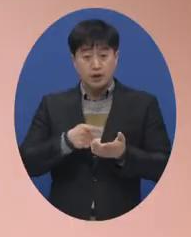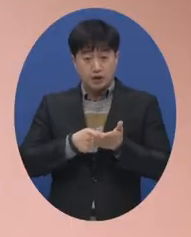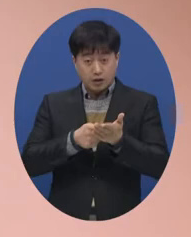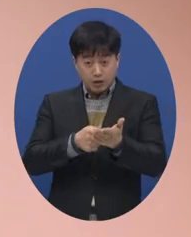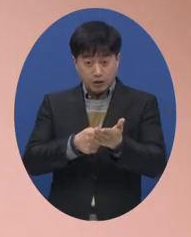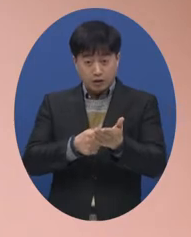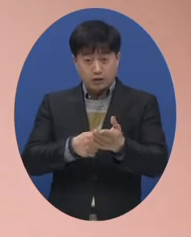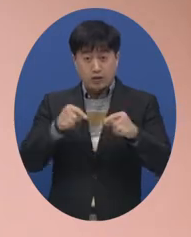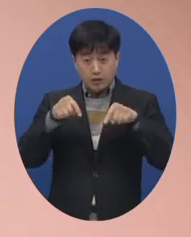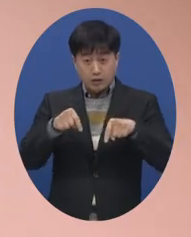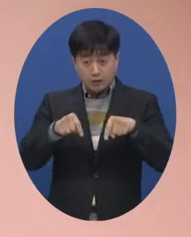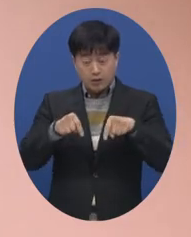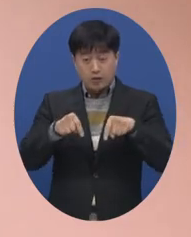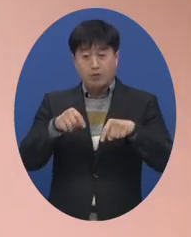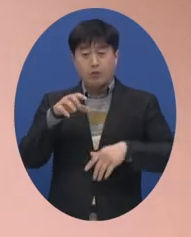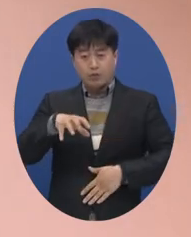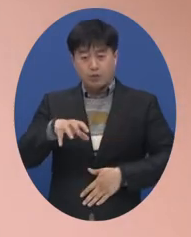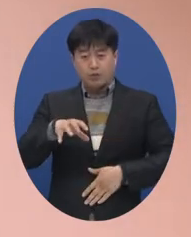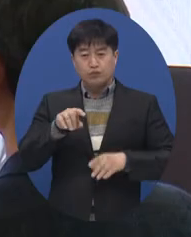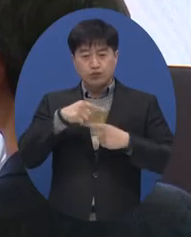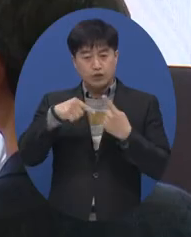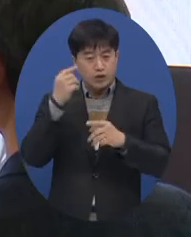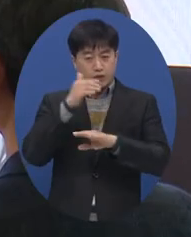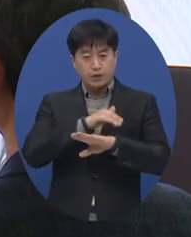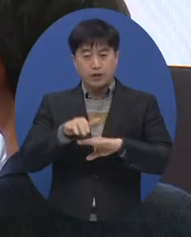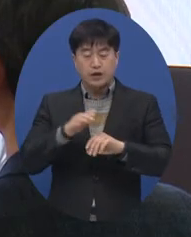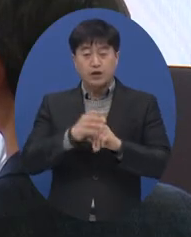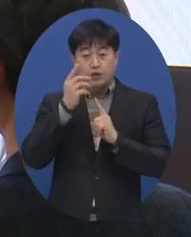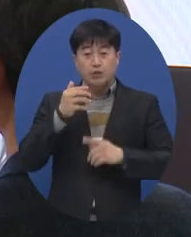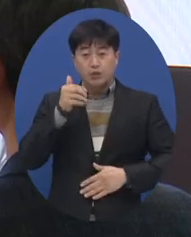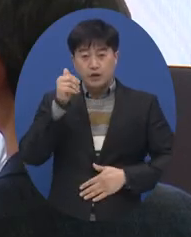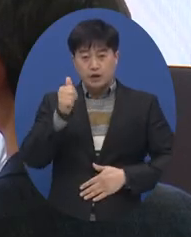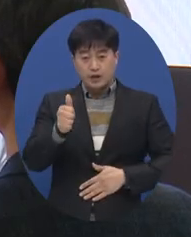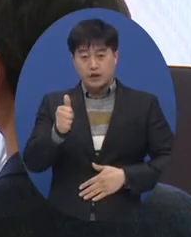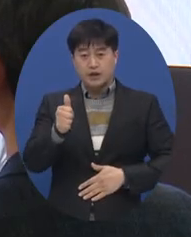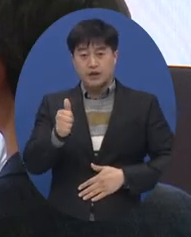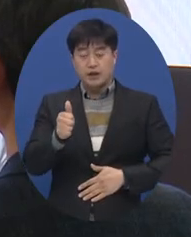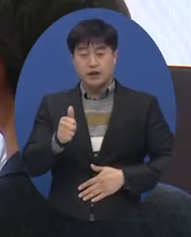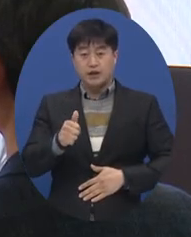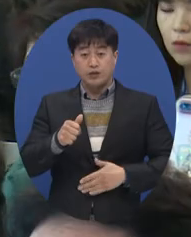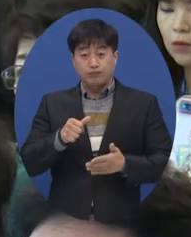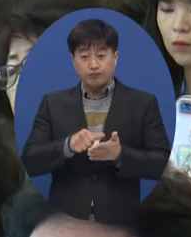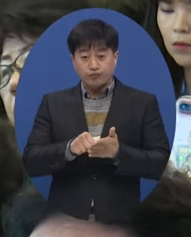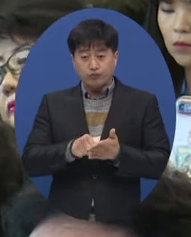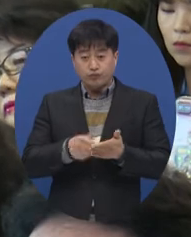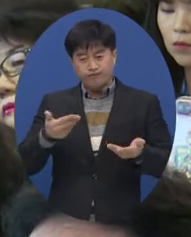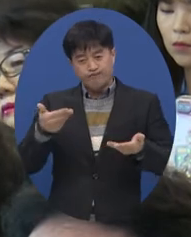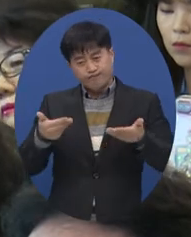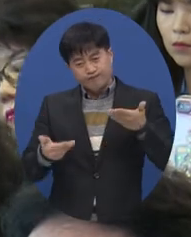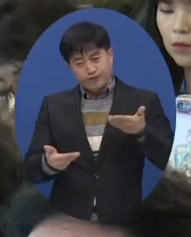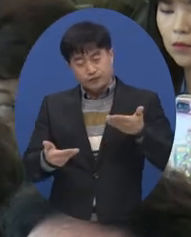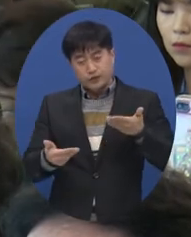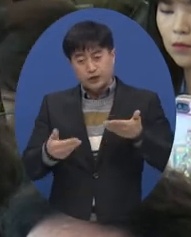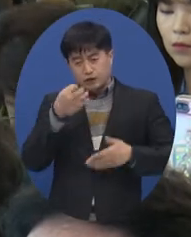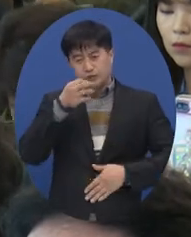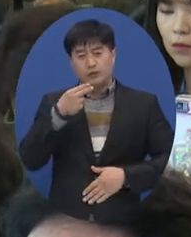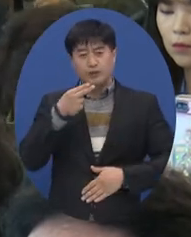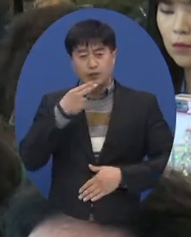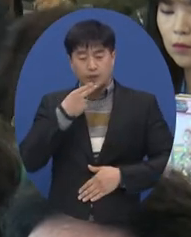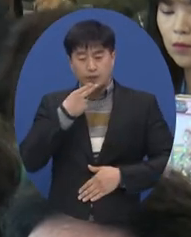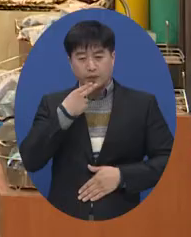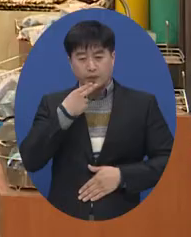제시하는 상인회의소를 운영할 예정입니다. 이재명 경기도지사는 자원이 한쪽에 편중돼 제대로 효율을